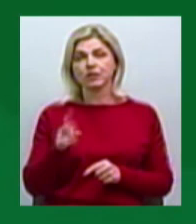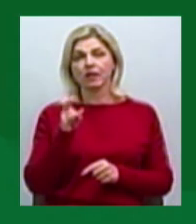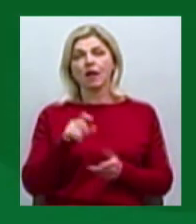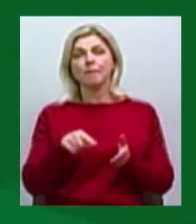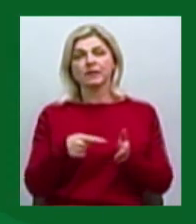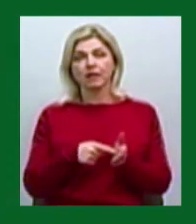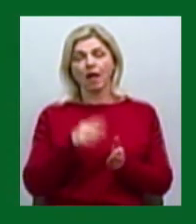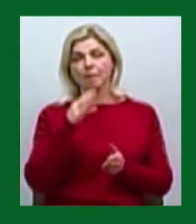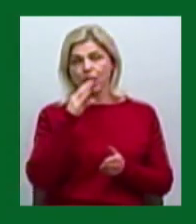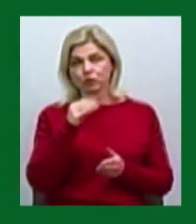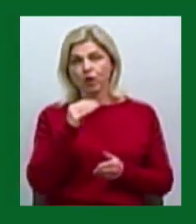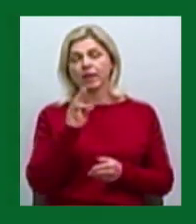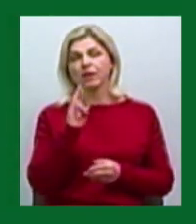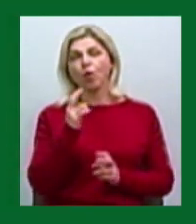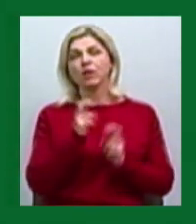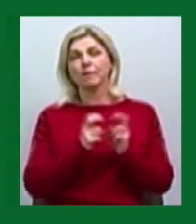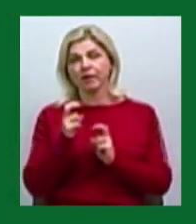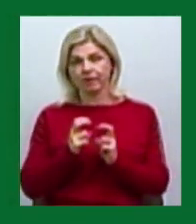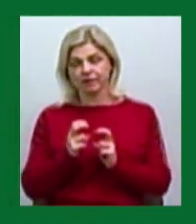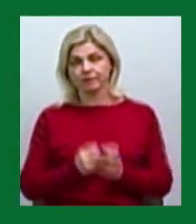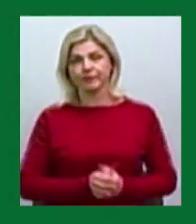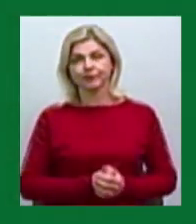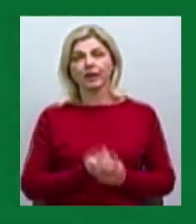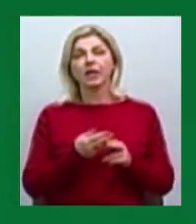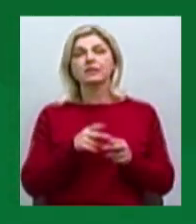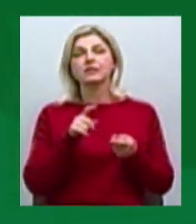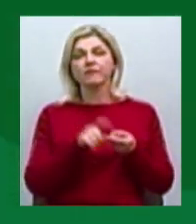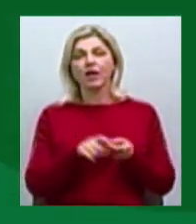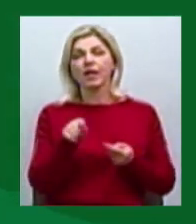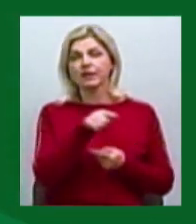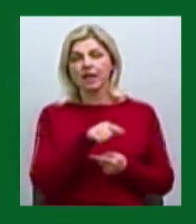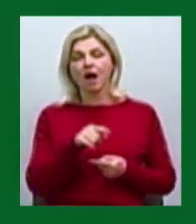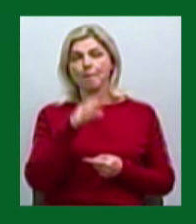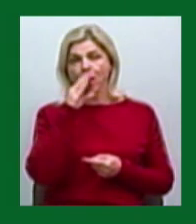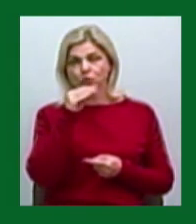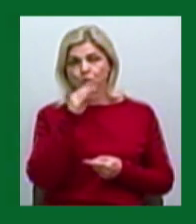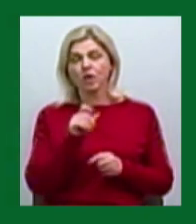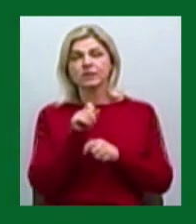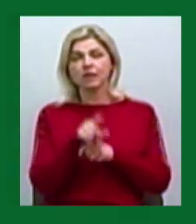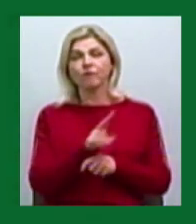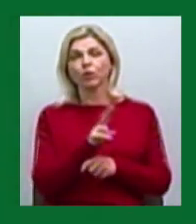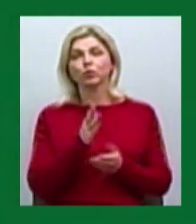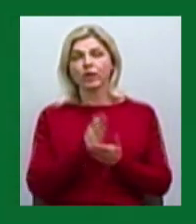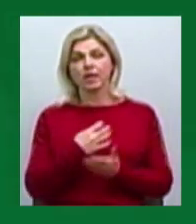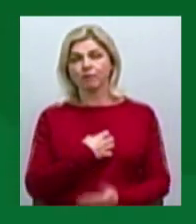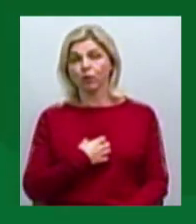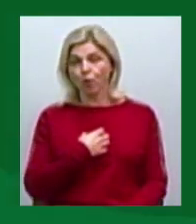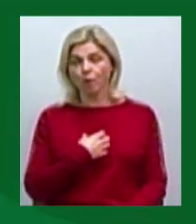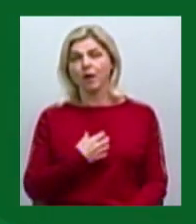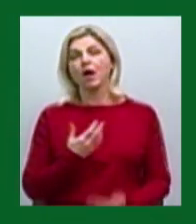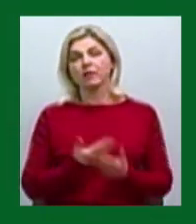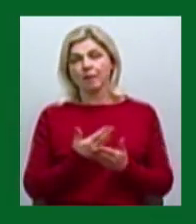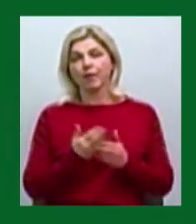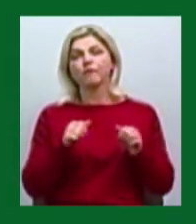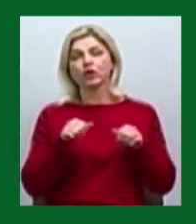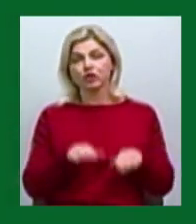маршрутах з миколаївськими підприємствами-перевізниками. Це стосується тих маршрутів, замовник яких є виконком. А саме у